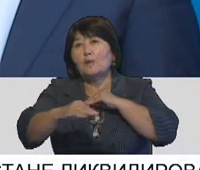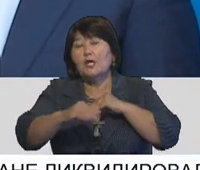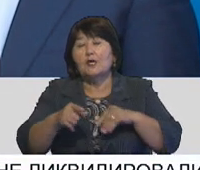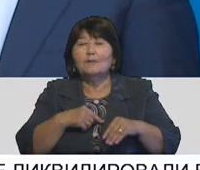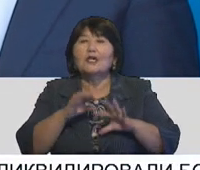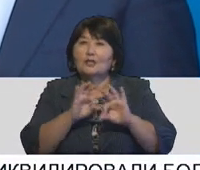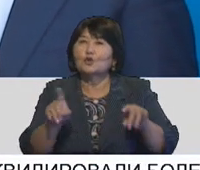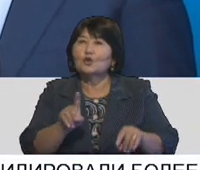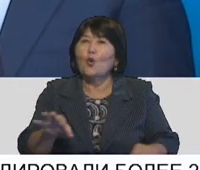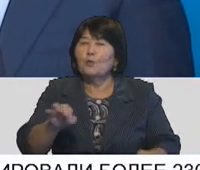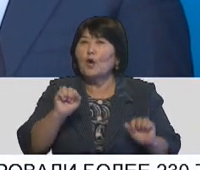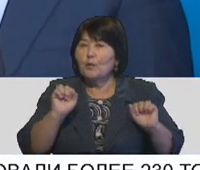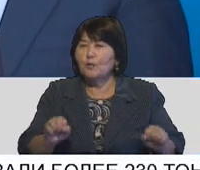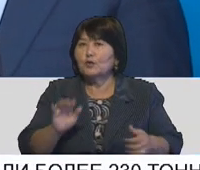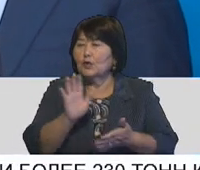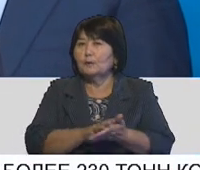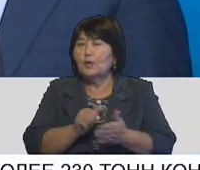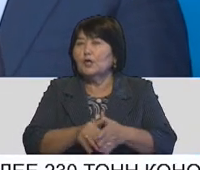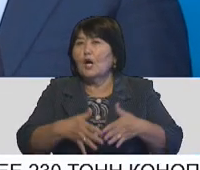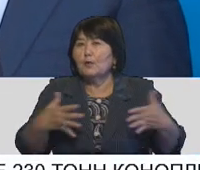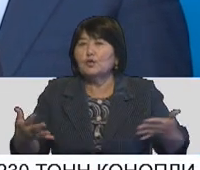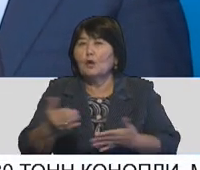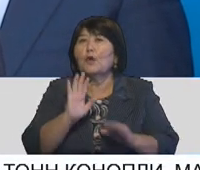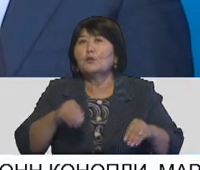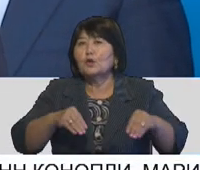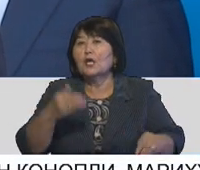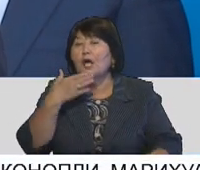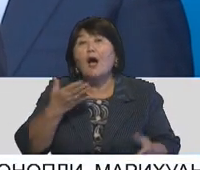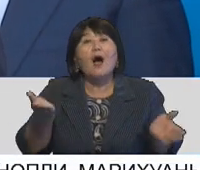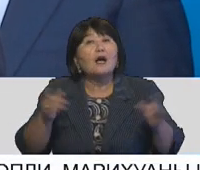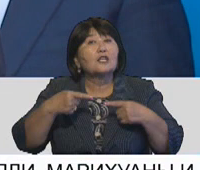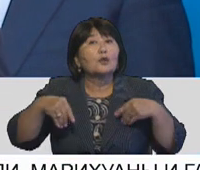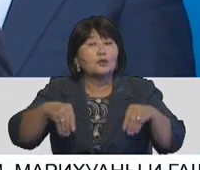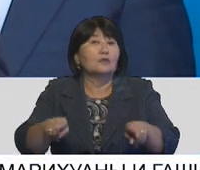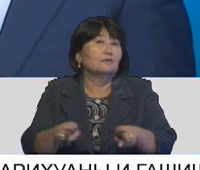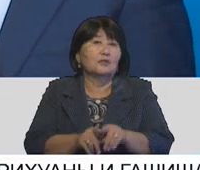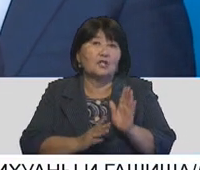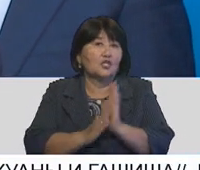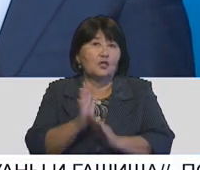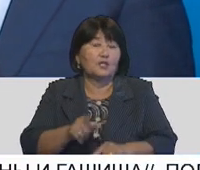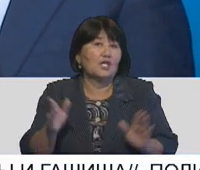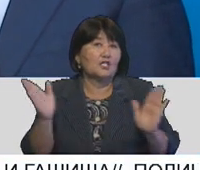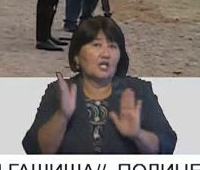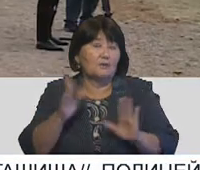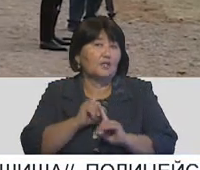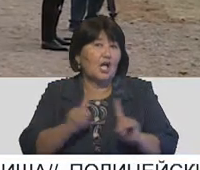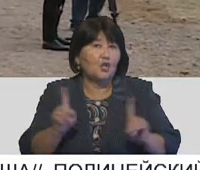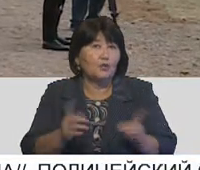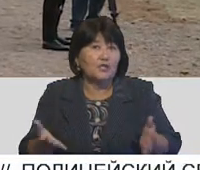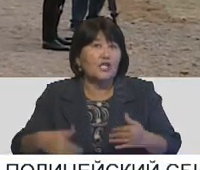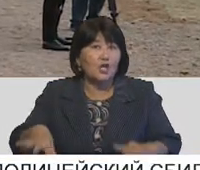разъяснили что область может выращивать в большом объёме только рис остальные культуры не так приживаются из-за климатических особенностей